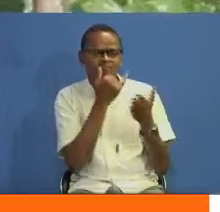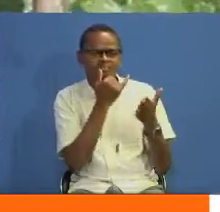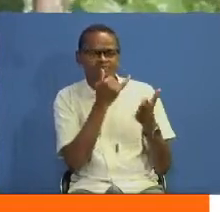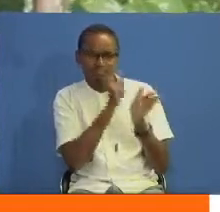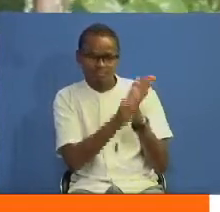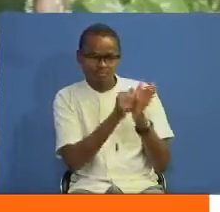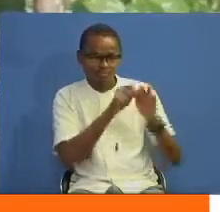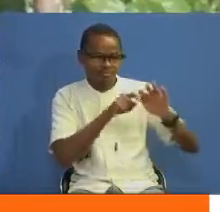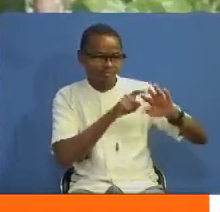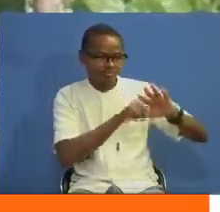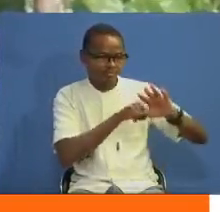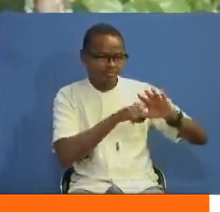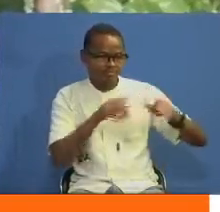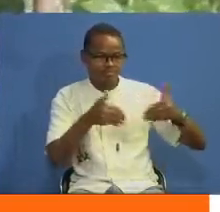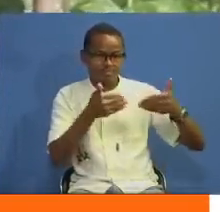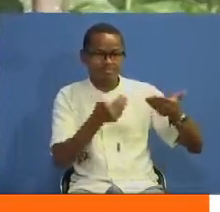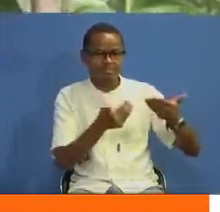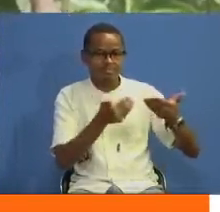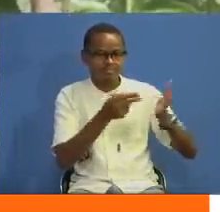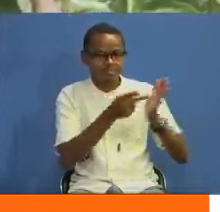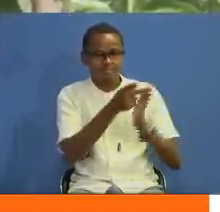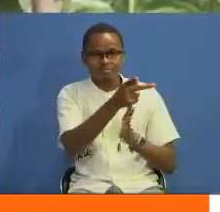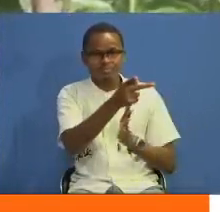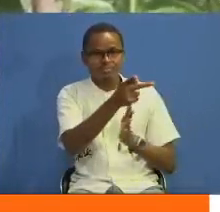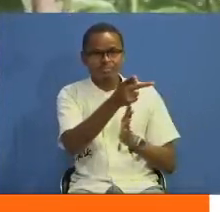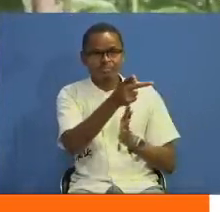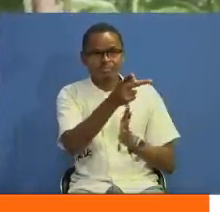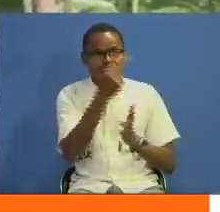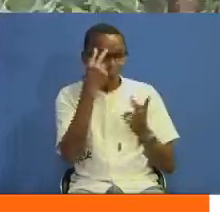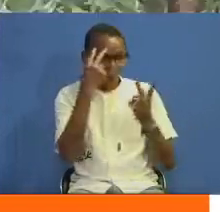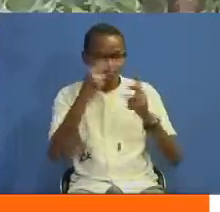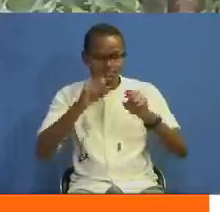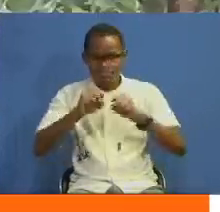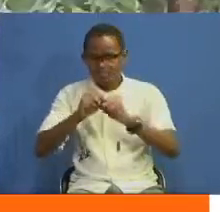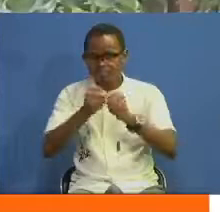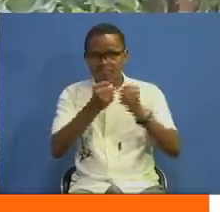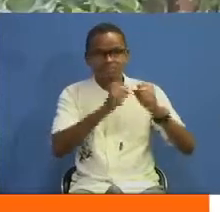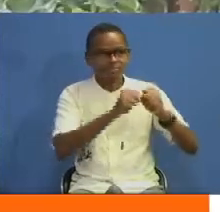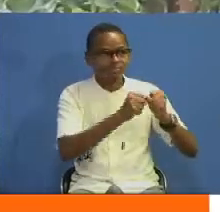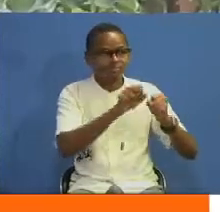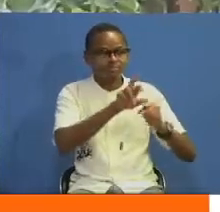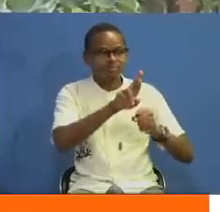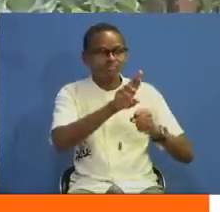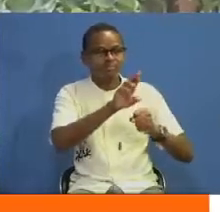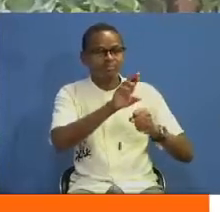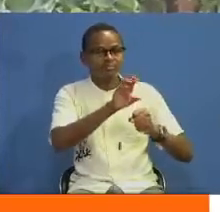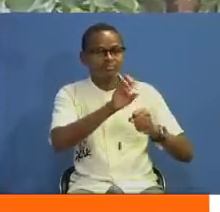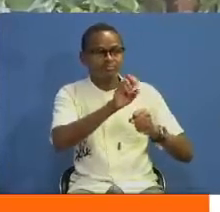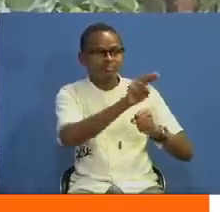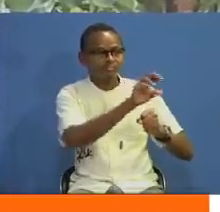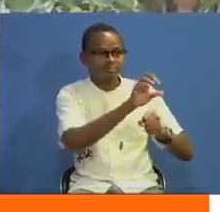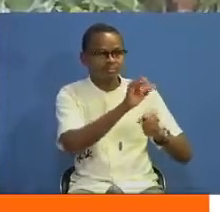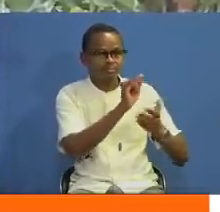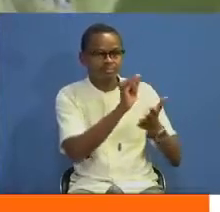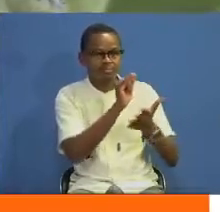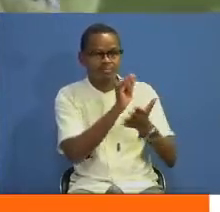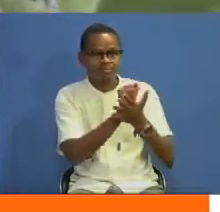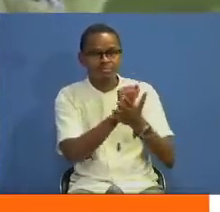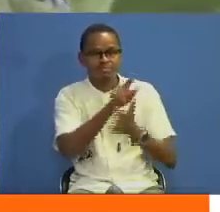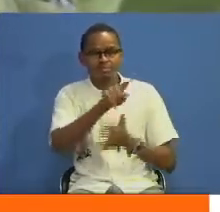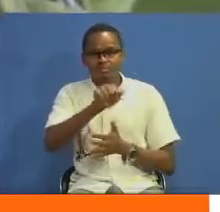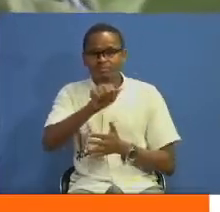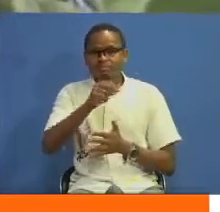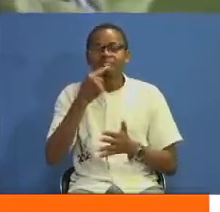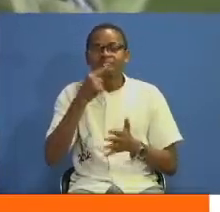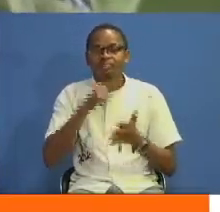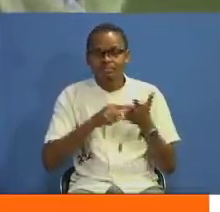Wakati unaletewa mahindi, bei yake, bei utaona imeharibika. Rono hukuza matunda ya majano ya pesheni na